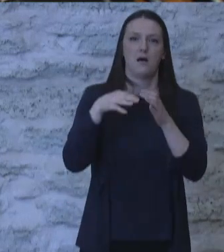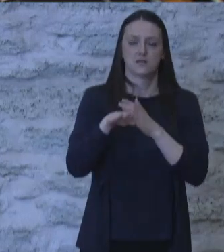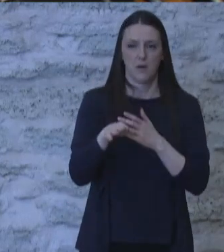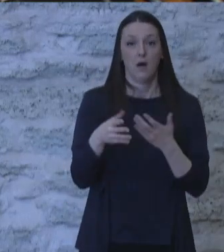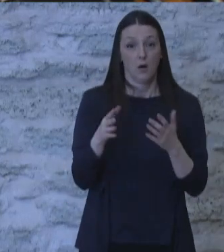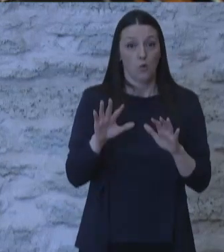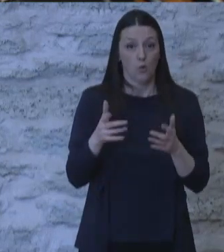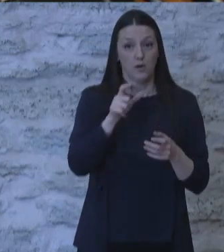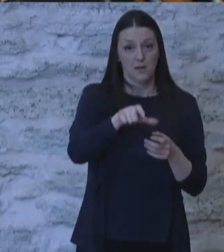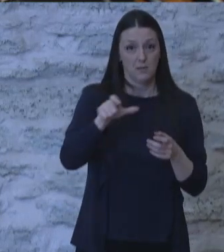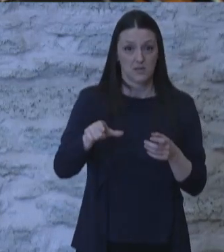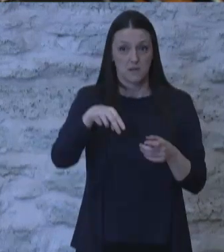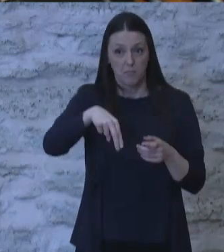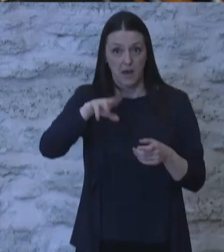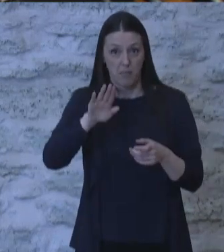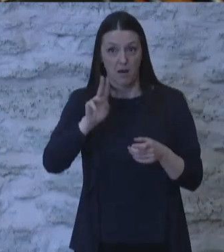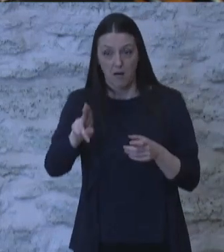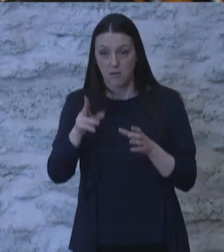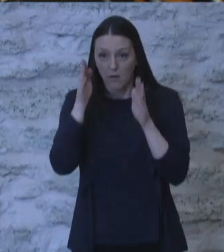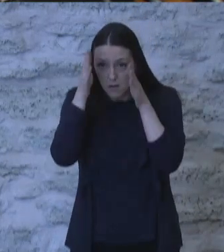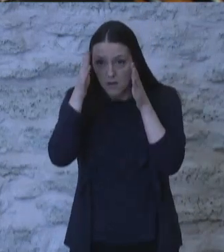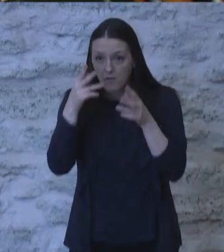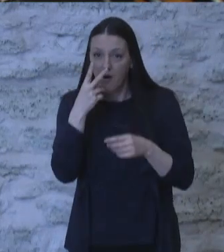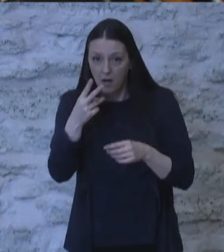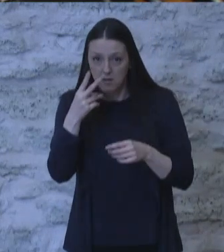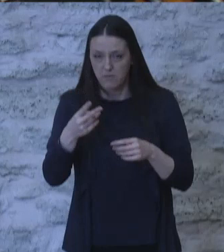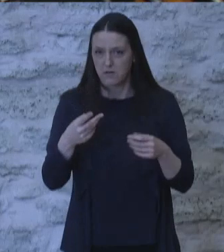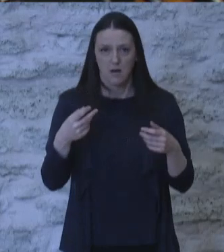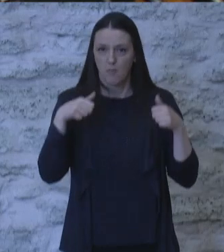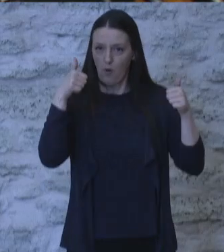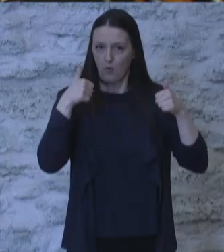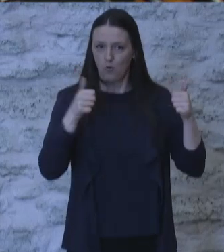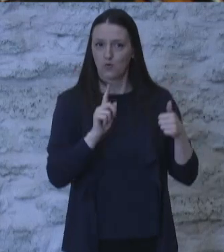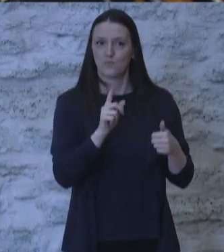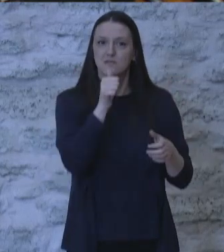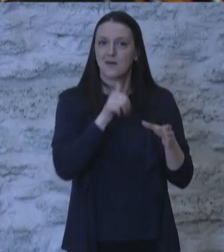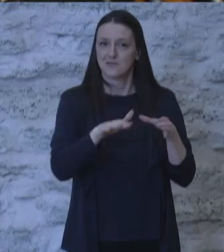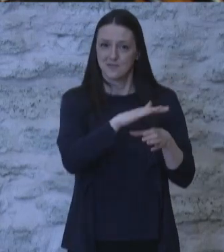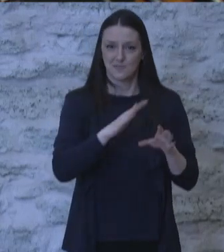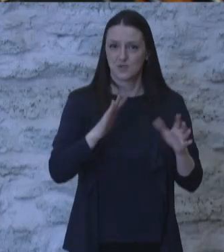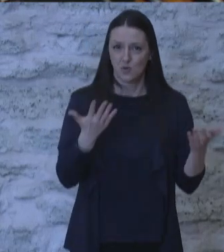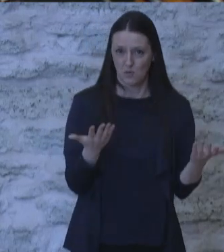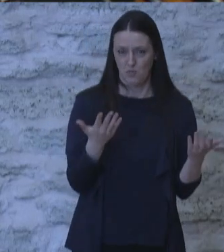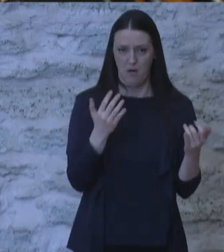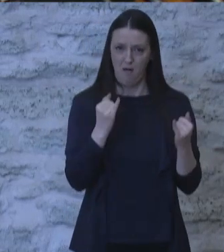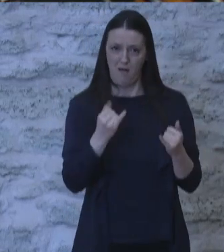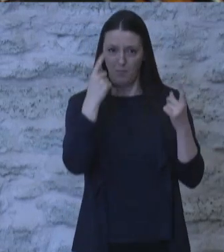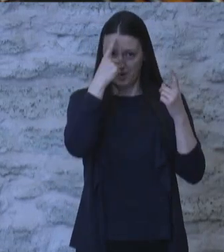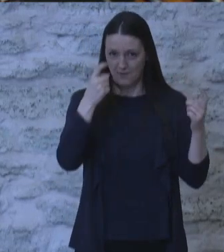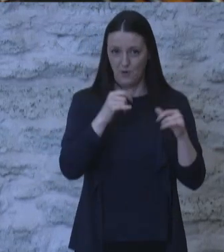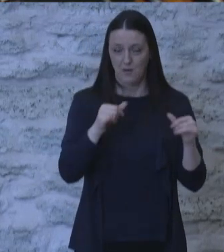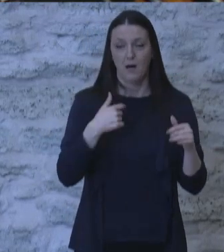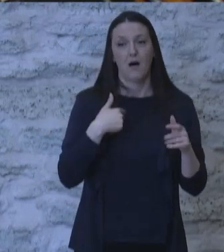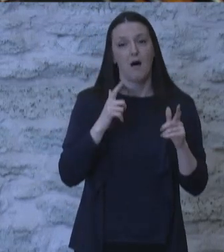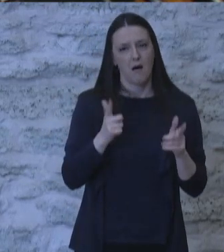aralõigatud selle PBK olemasoludud Eesti kanalitest, on kehvemin informeeritud selle tulemusena. Aga mina ei ole